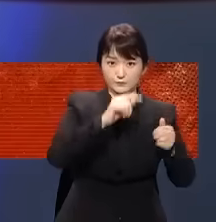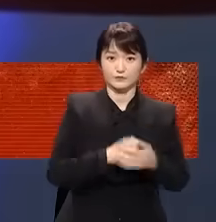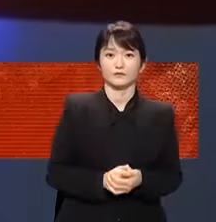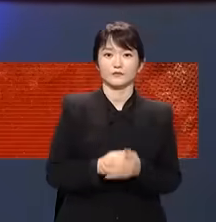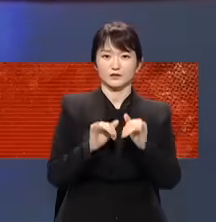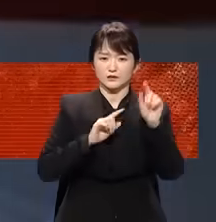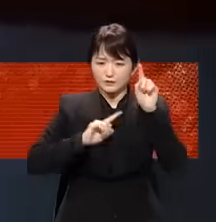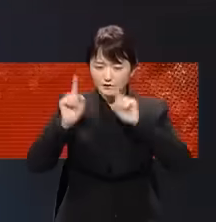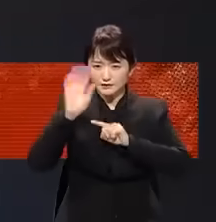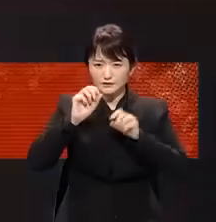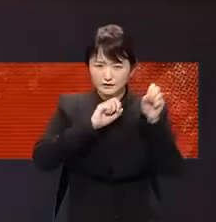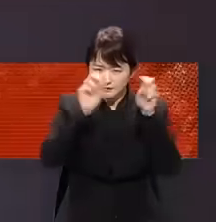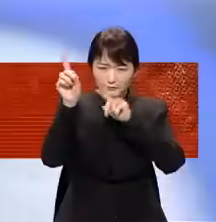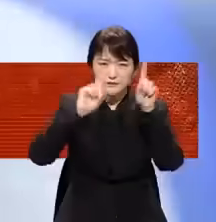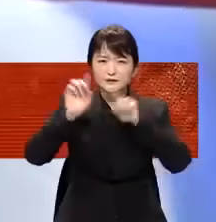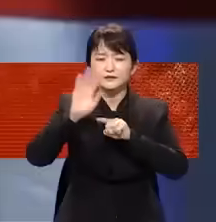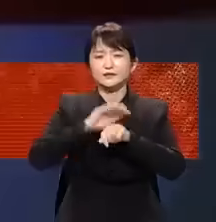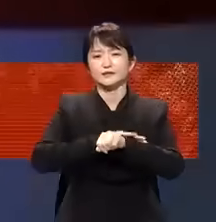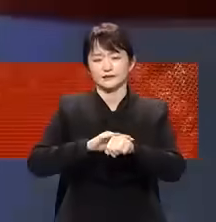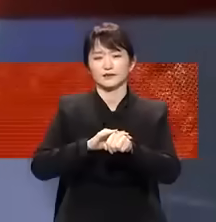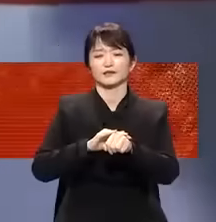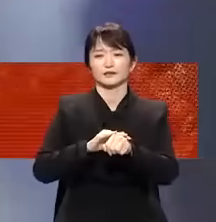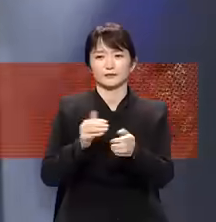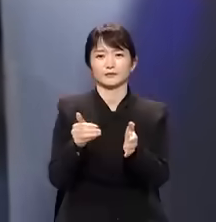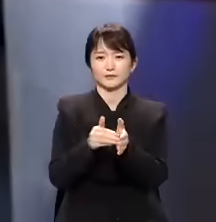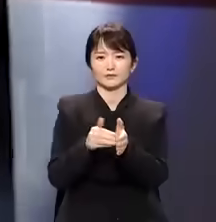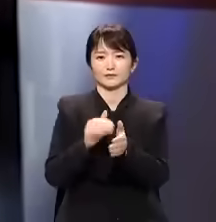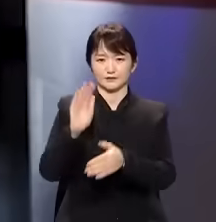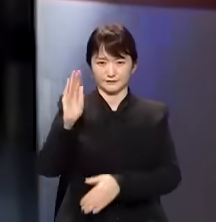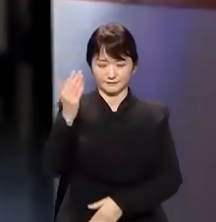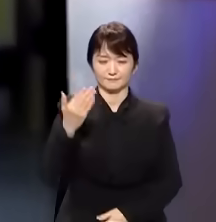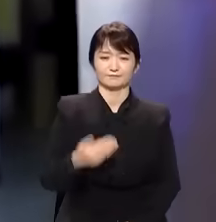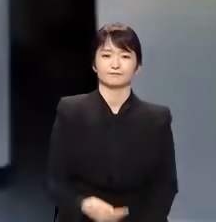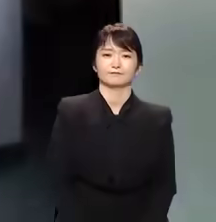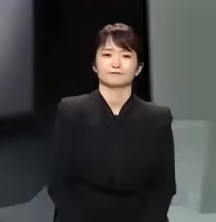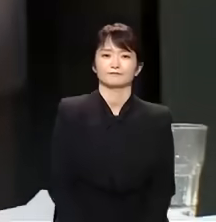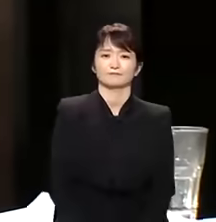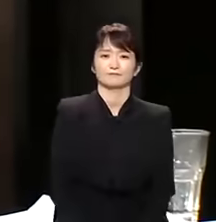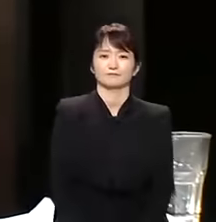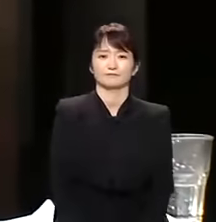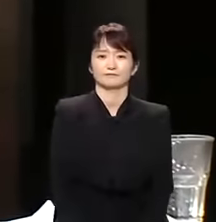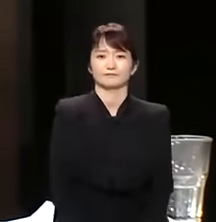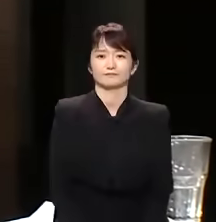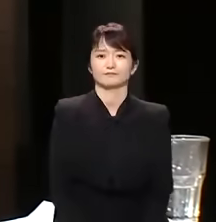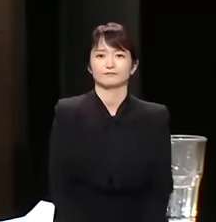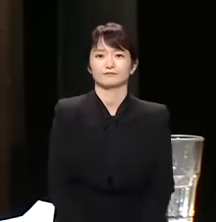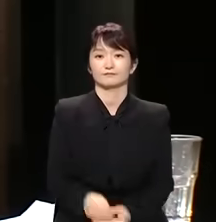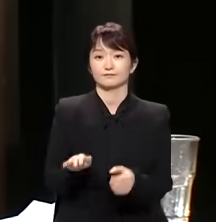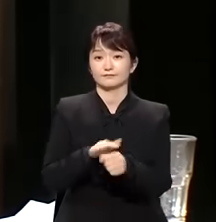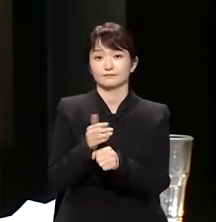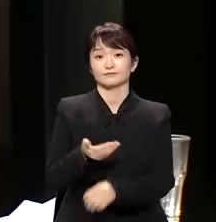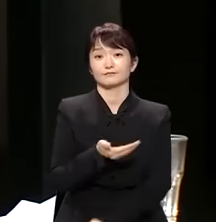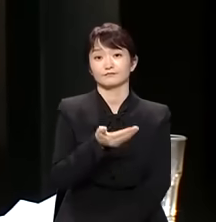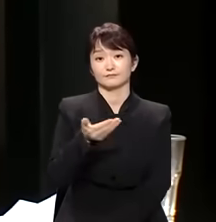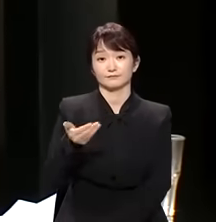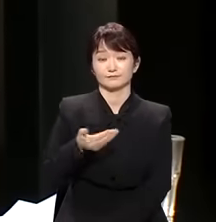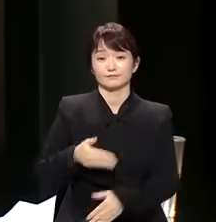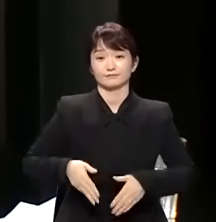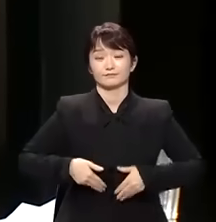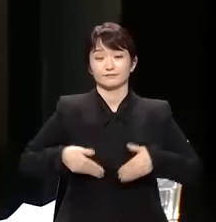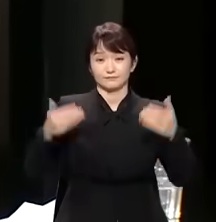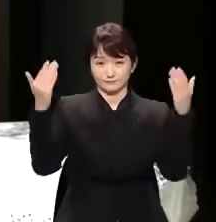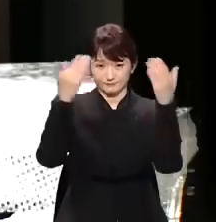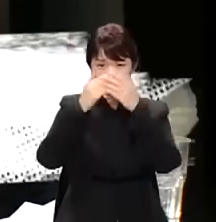사람도 사슴도 다치지 않고 잘 마무리가 됐다고 합니다 아유 그렇군요 알겠습니다 자 사랑하는 사건반장 가족 여러분